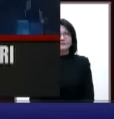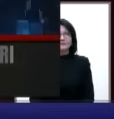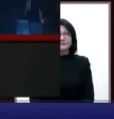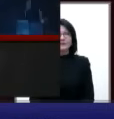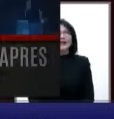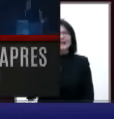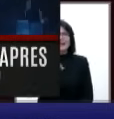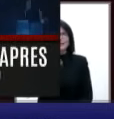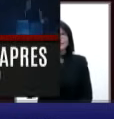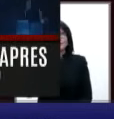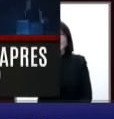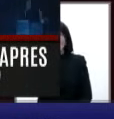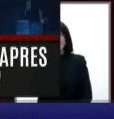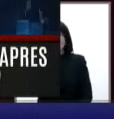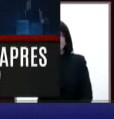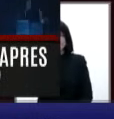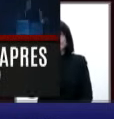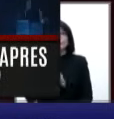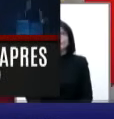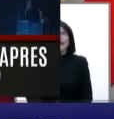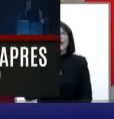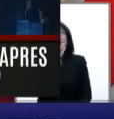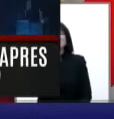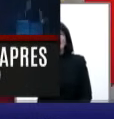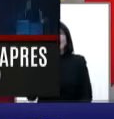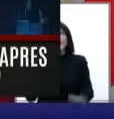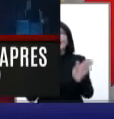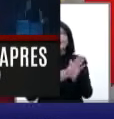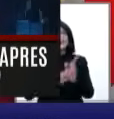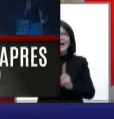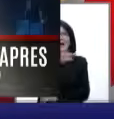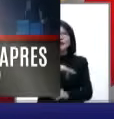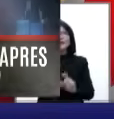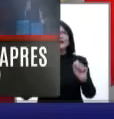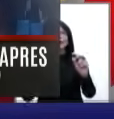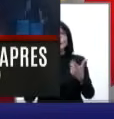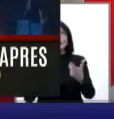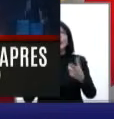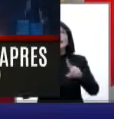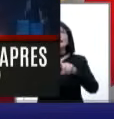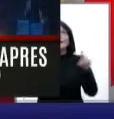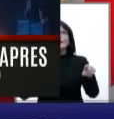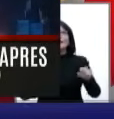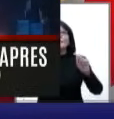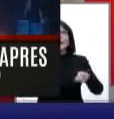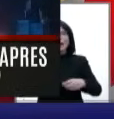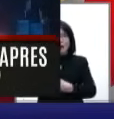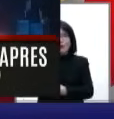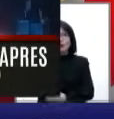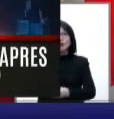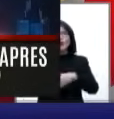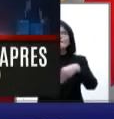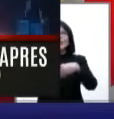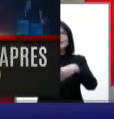ee stres yang berlebihan eh apa apa ee keragu-raguan atau mungkin Ee kita mengatakan gugup seperti itu ya terus